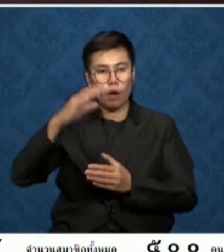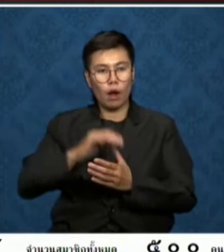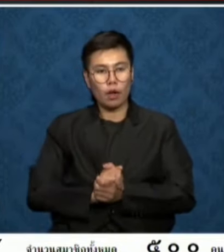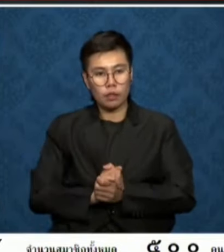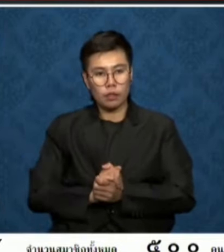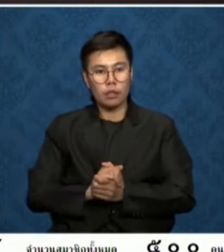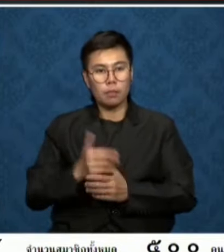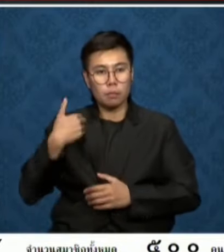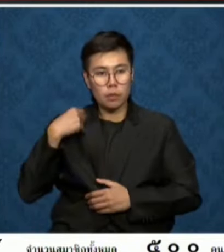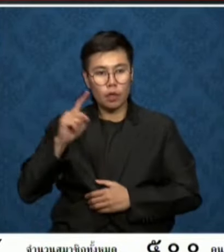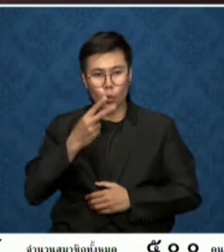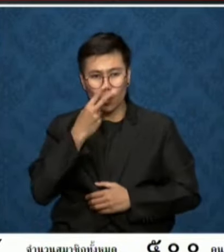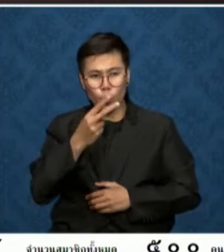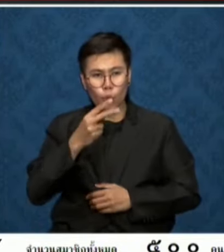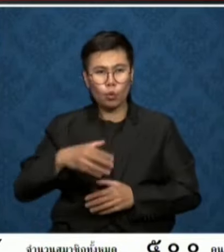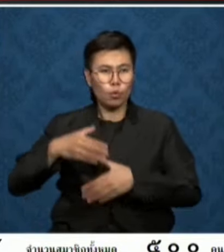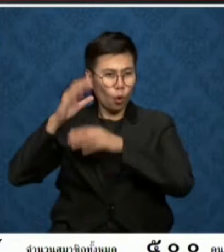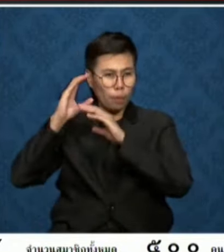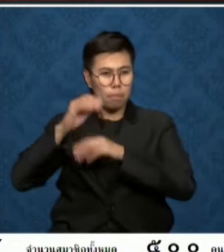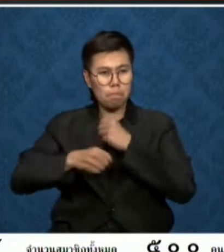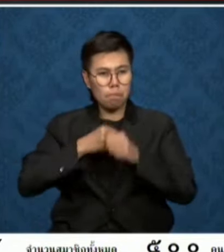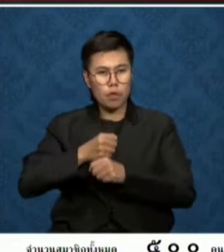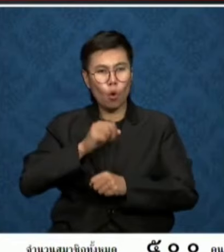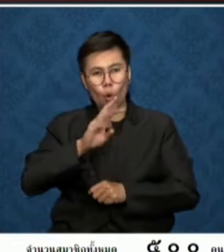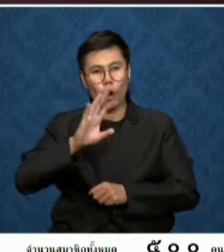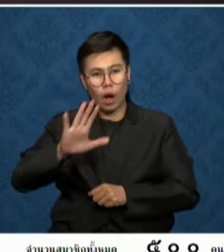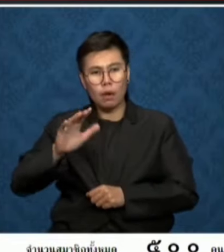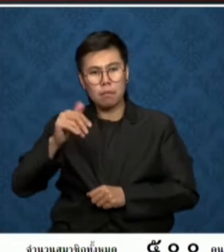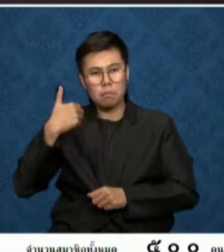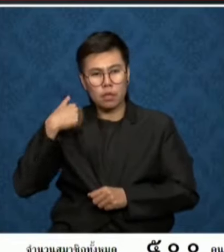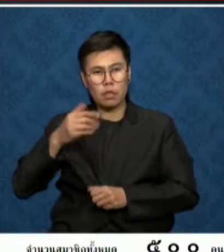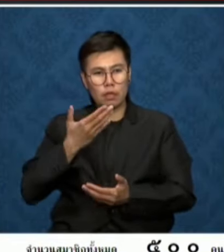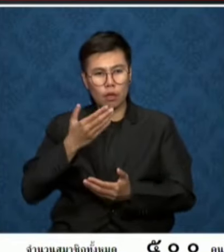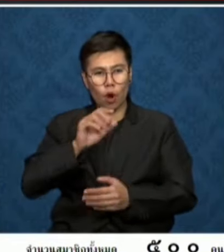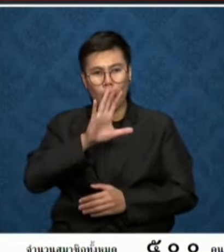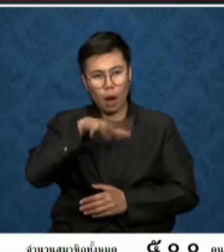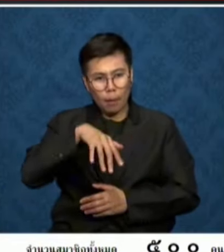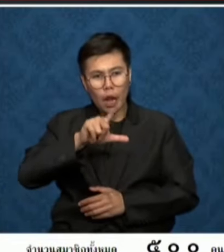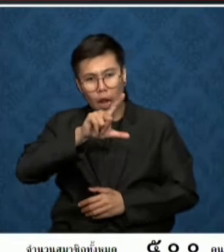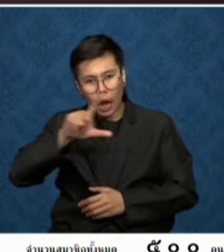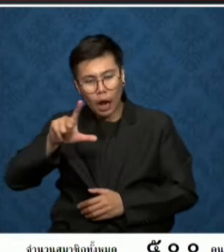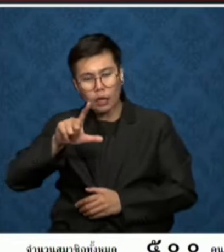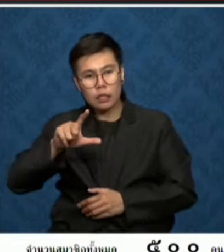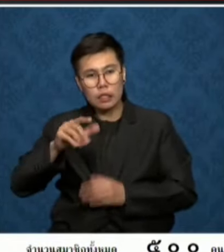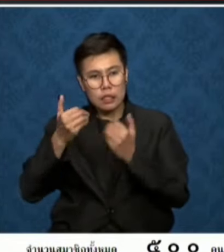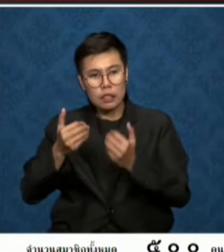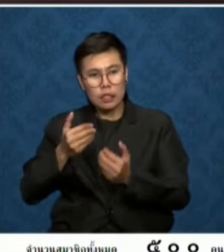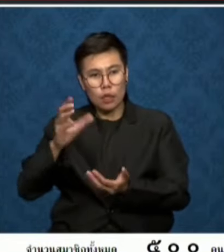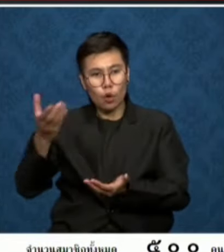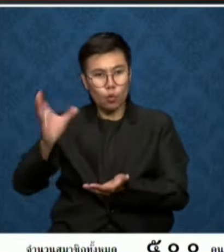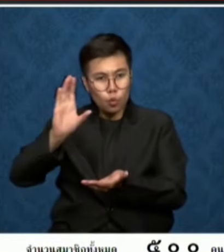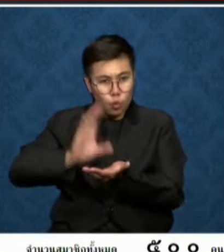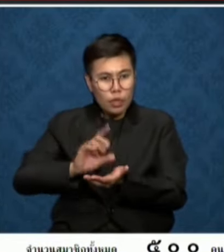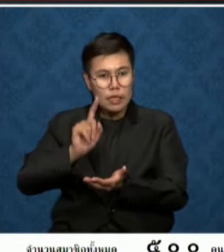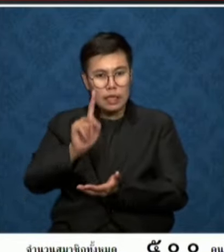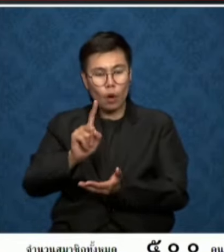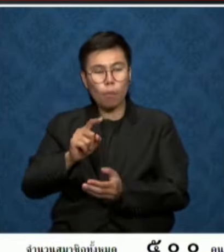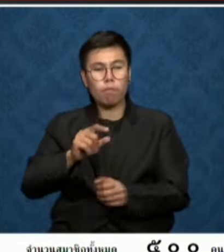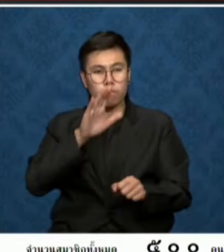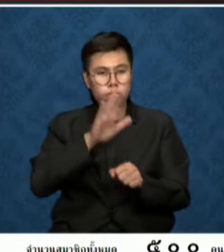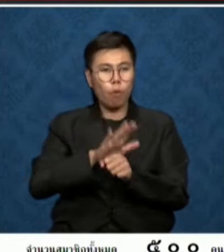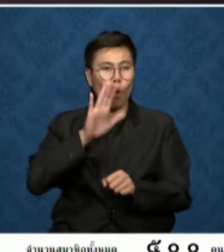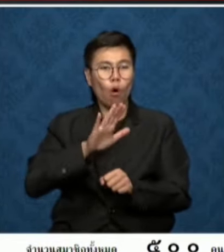สุดที่เปิดเผยเนี่ยต้องย้อนกลับไปปี65ครับว่าเงินสดมีสูงถึง 5,000 ล้านบาทครับนี่แค่กองทุนเดียวก็เพียงพอที่จะสร้างโรง